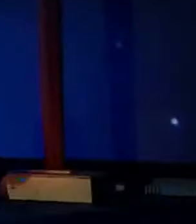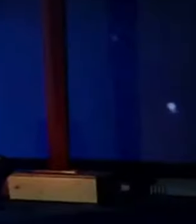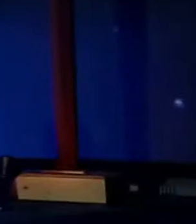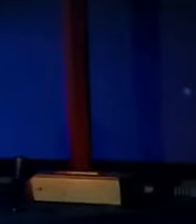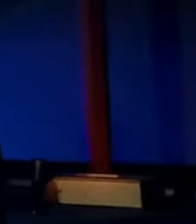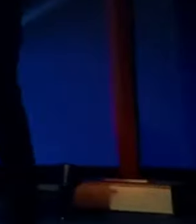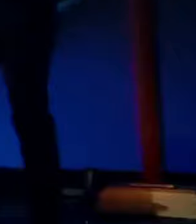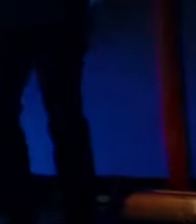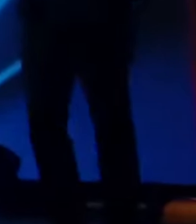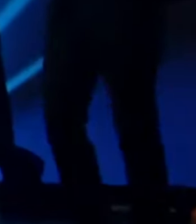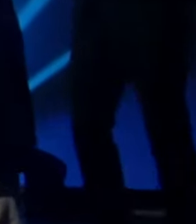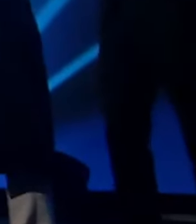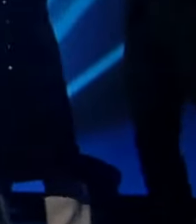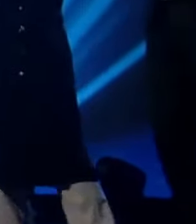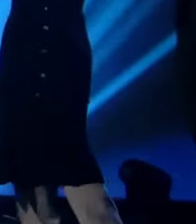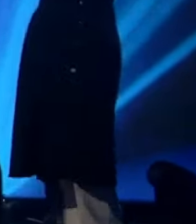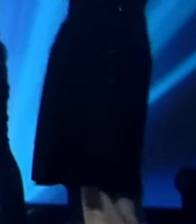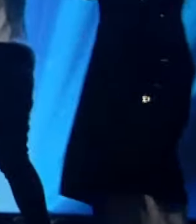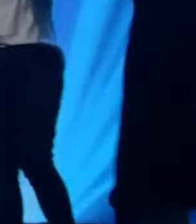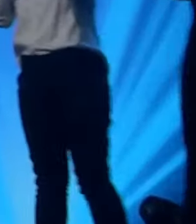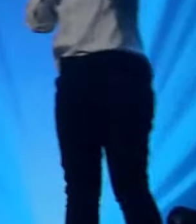일어나라 일어나라